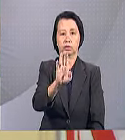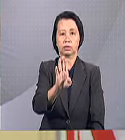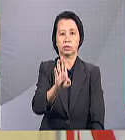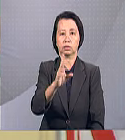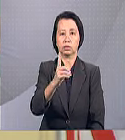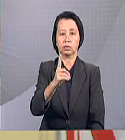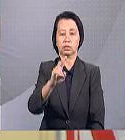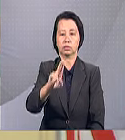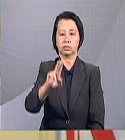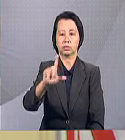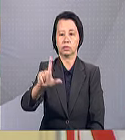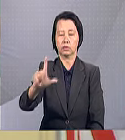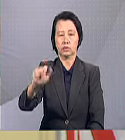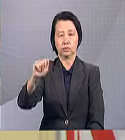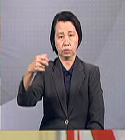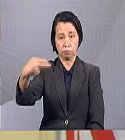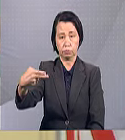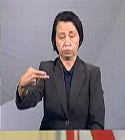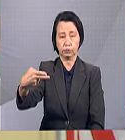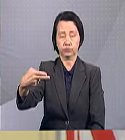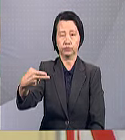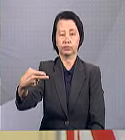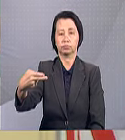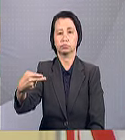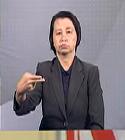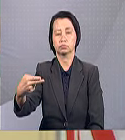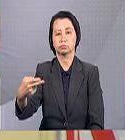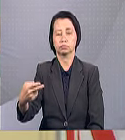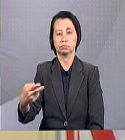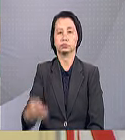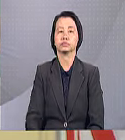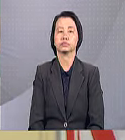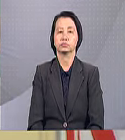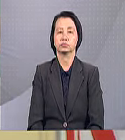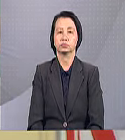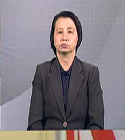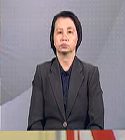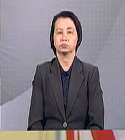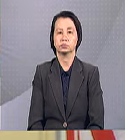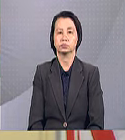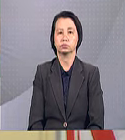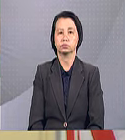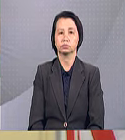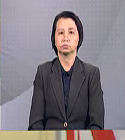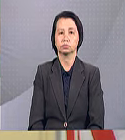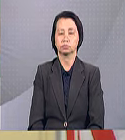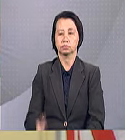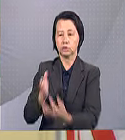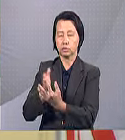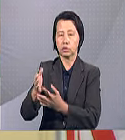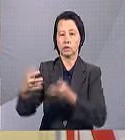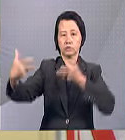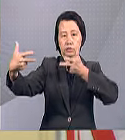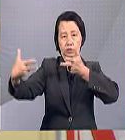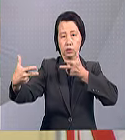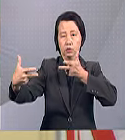Riayatuddin Al-Mustafa Billah Shah Ibni Almarhum Sultan Haji Ahmad Shah Al-Musta'in Billah melalui sidang